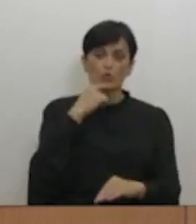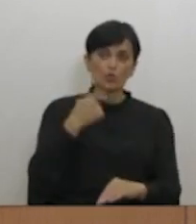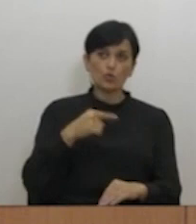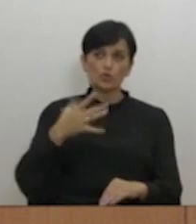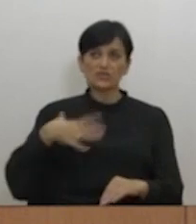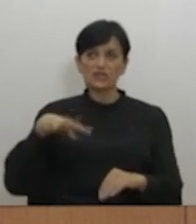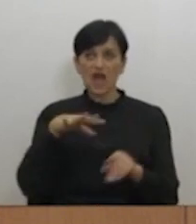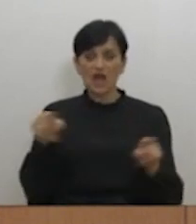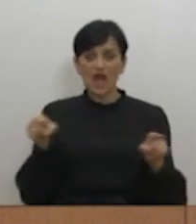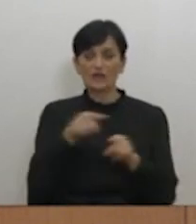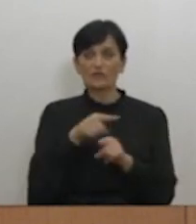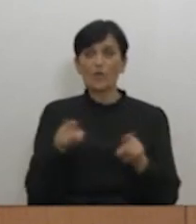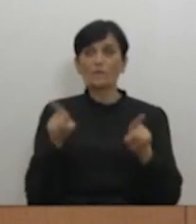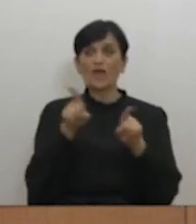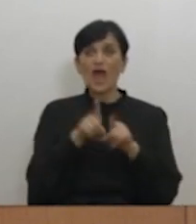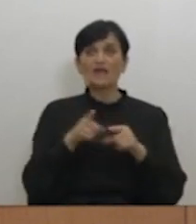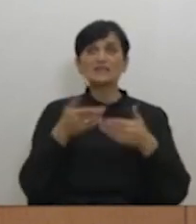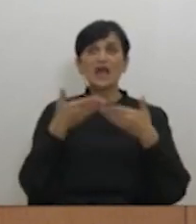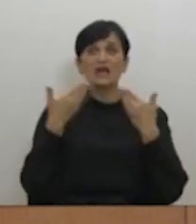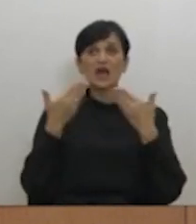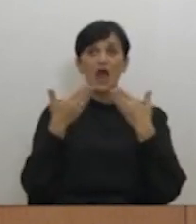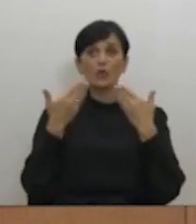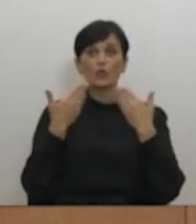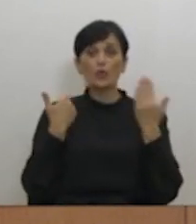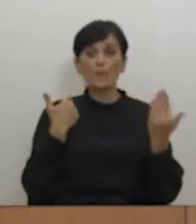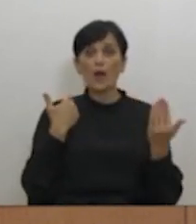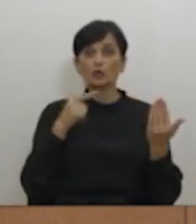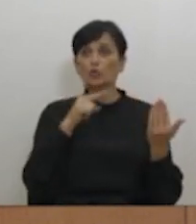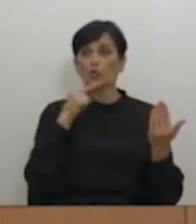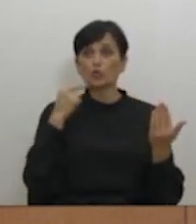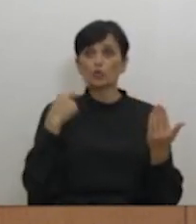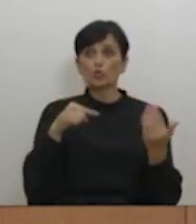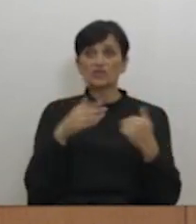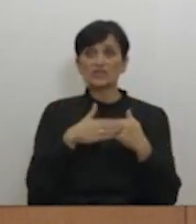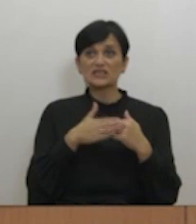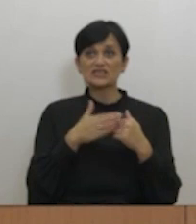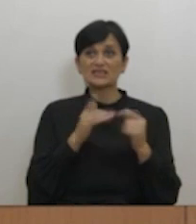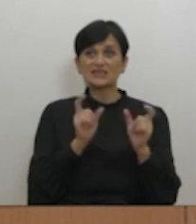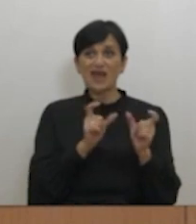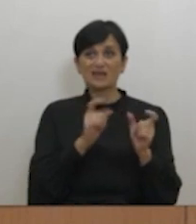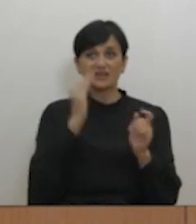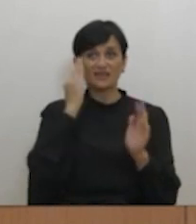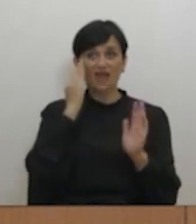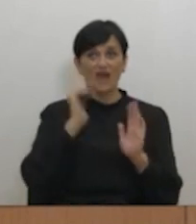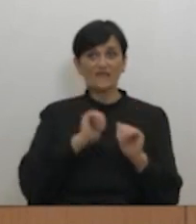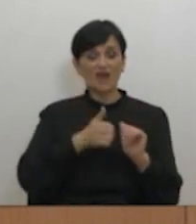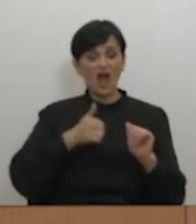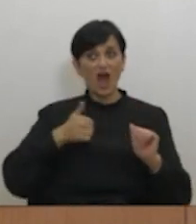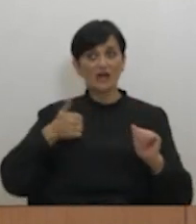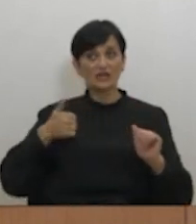საქართველოს შორის, იმიტომ რომ ასე გაუადვილდებოდა მას რუსეთისთვის სანქციებისთვის თავის არიდების